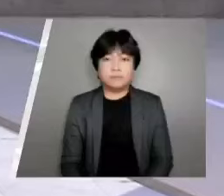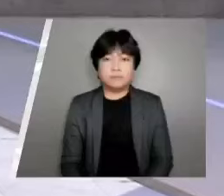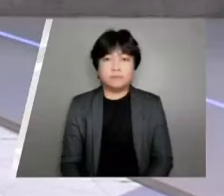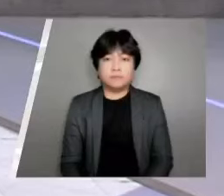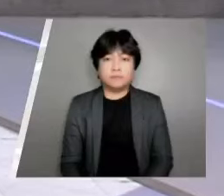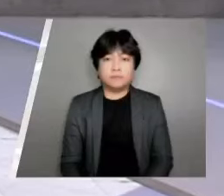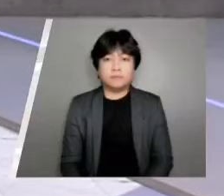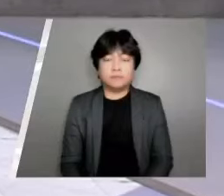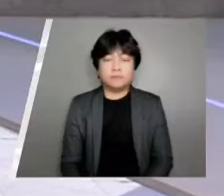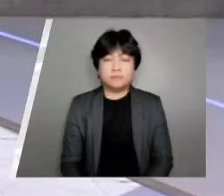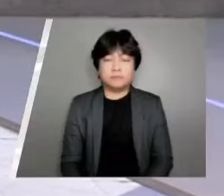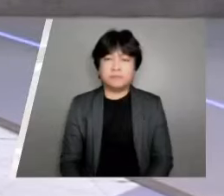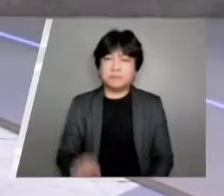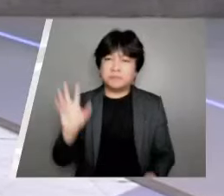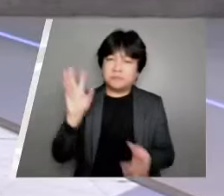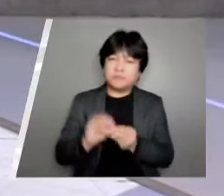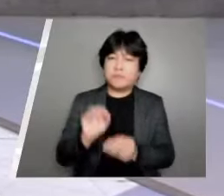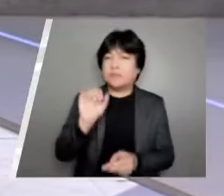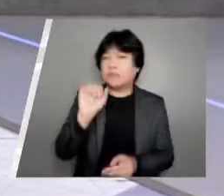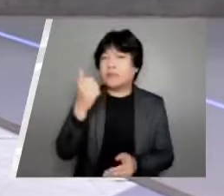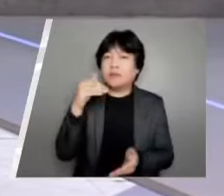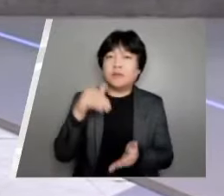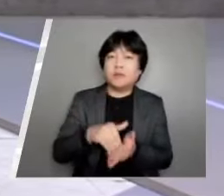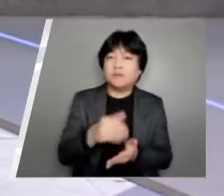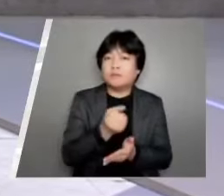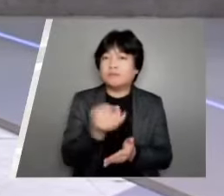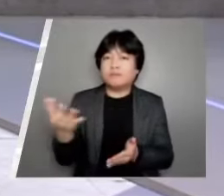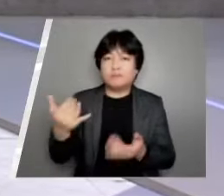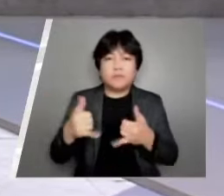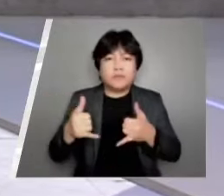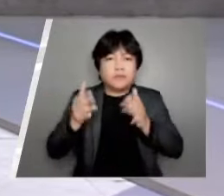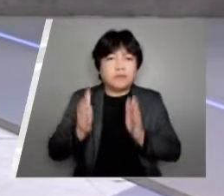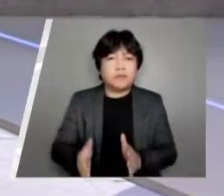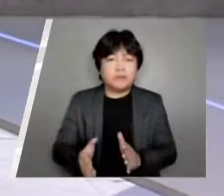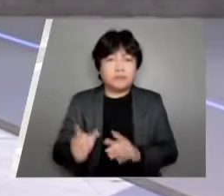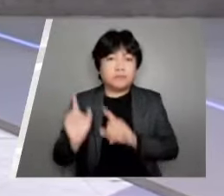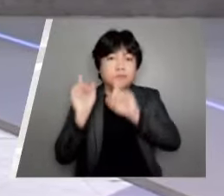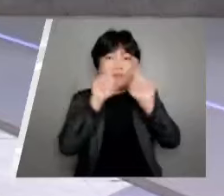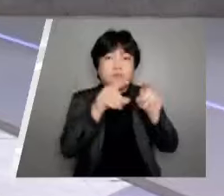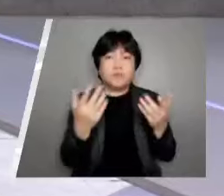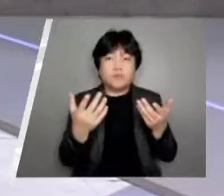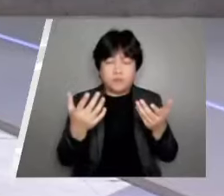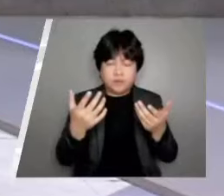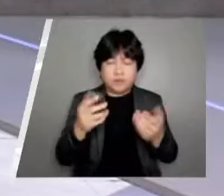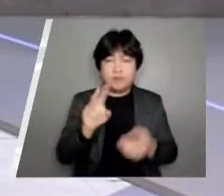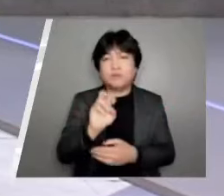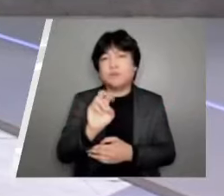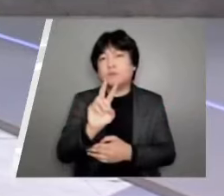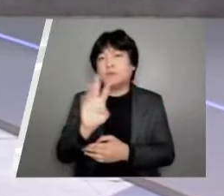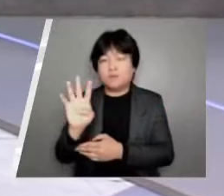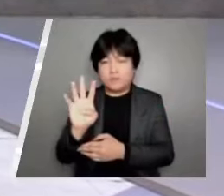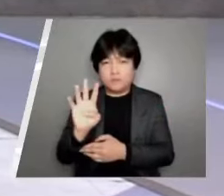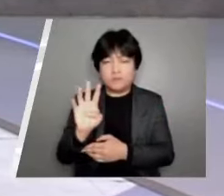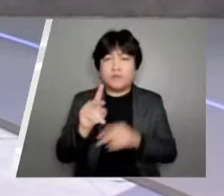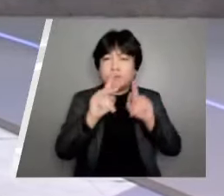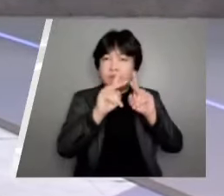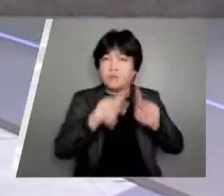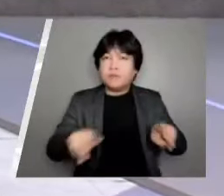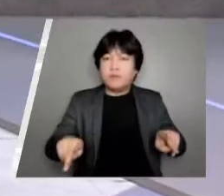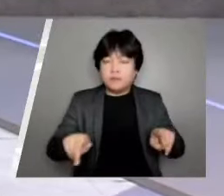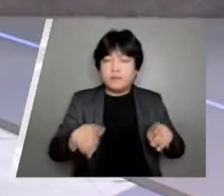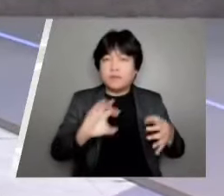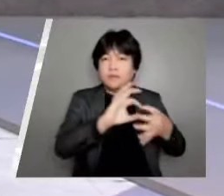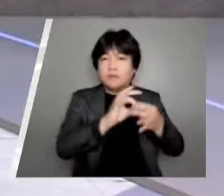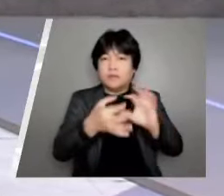Mahigit 10,000 atleta ang lalahok sa 2024 Paris Olympics na magsisimula na bukas. At kabila po sa paparada